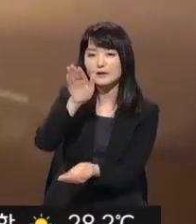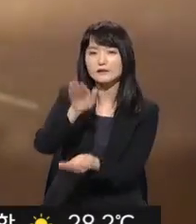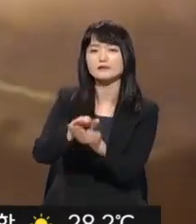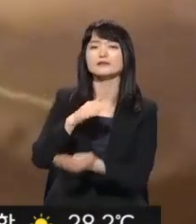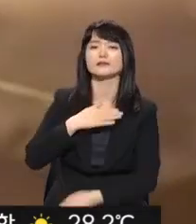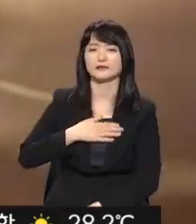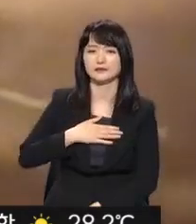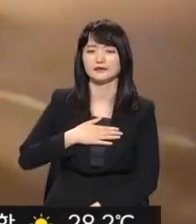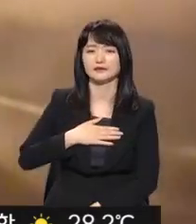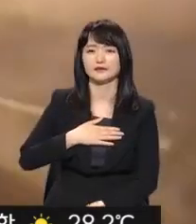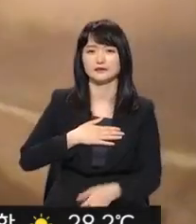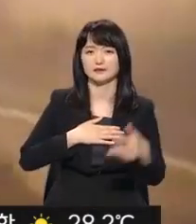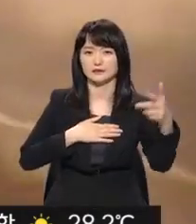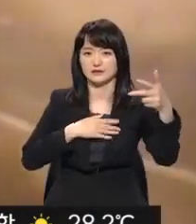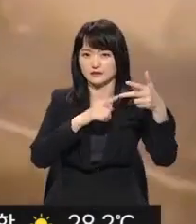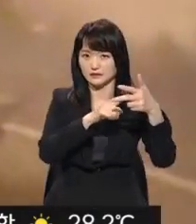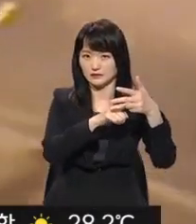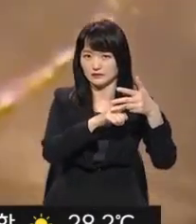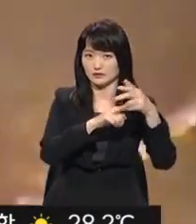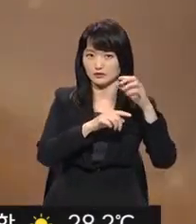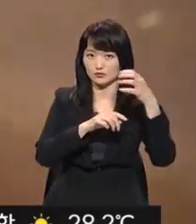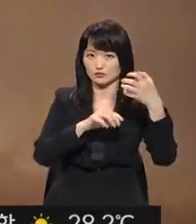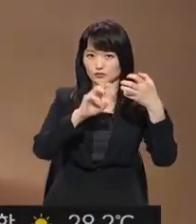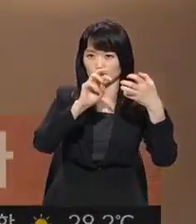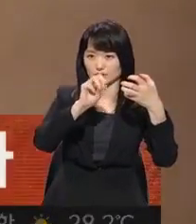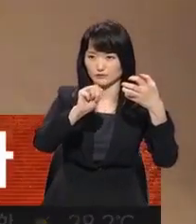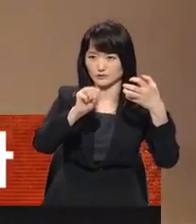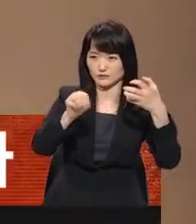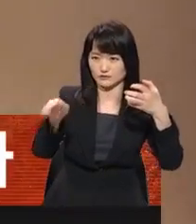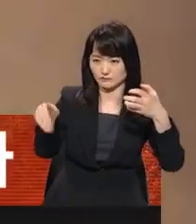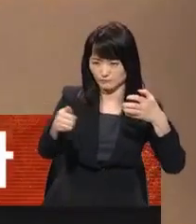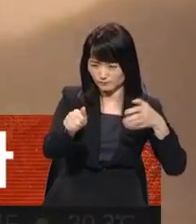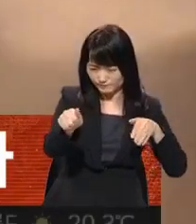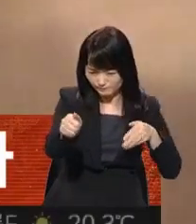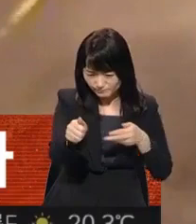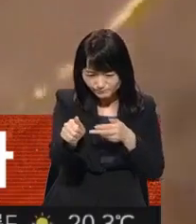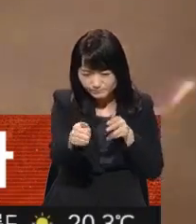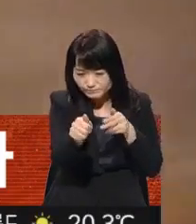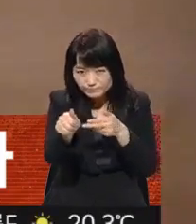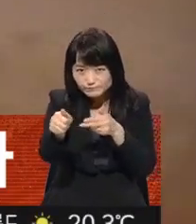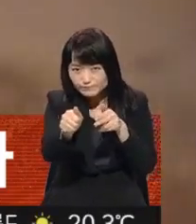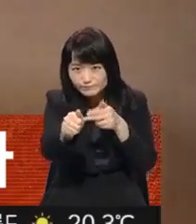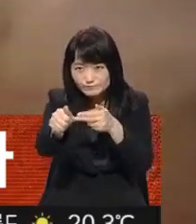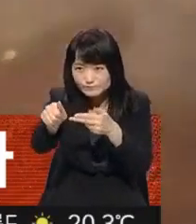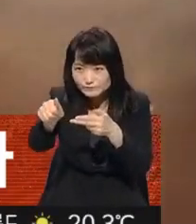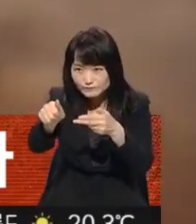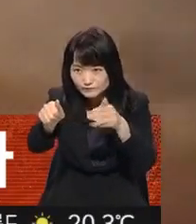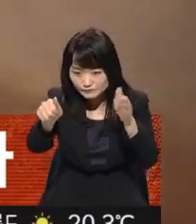거죠. 로봇 카메라는 그렇게 90m나 악어들을 쫓았다고 합니다. 그러다